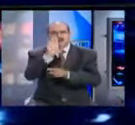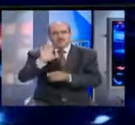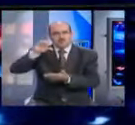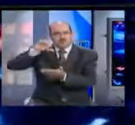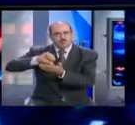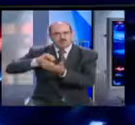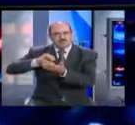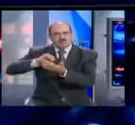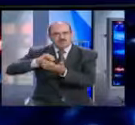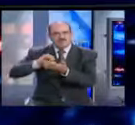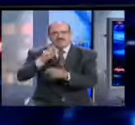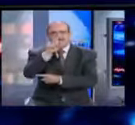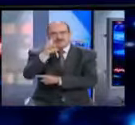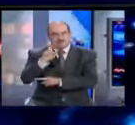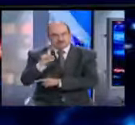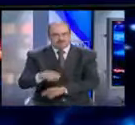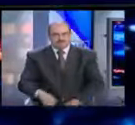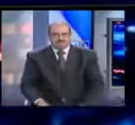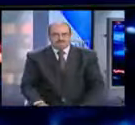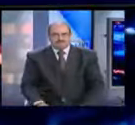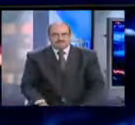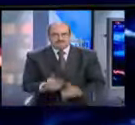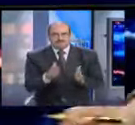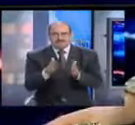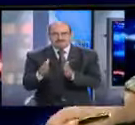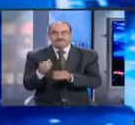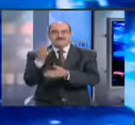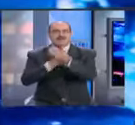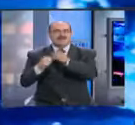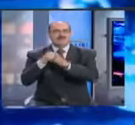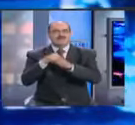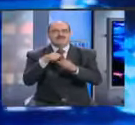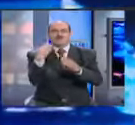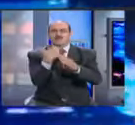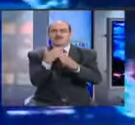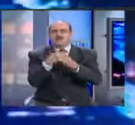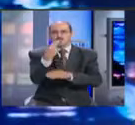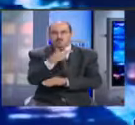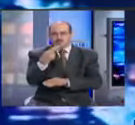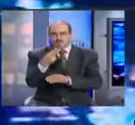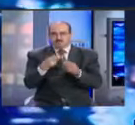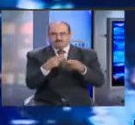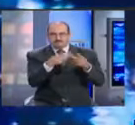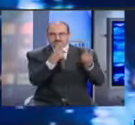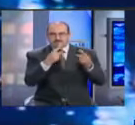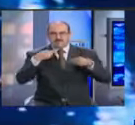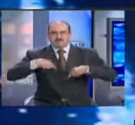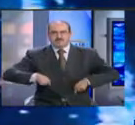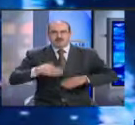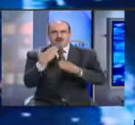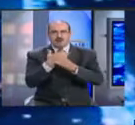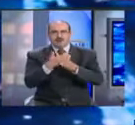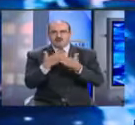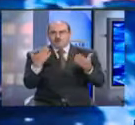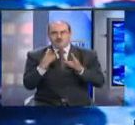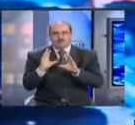التكنولوجي بسيدي عبد الله. في قطاع التربية الوطنية، قدم وزير التربية الوطنية عرضا حول